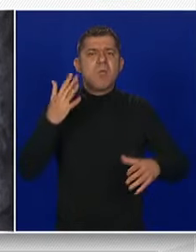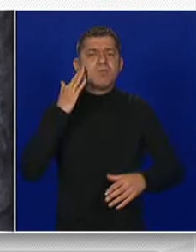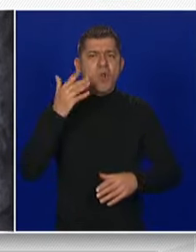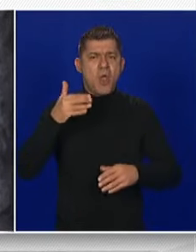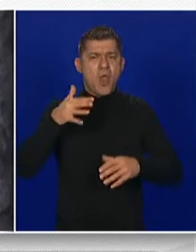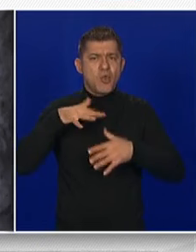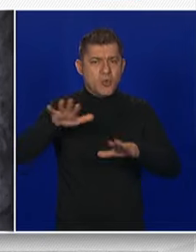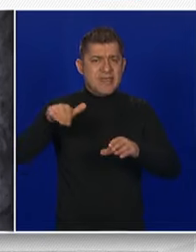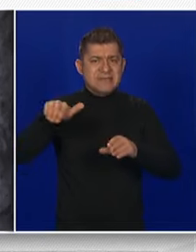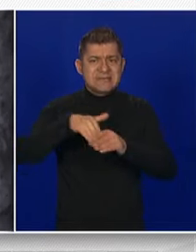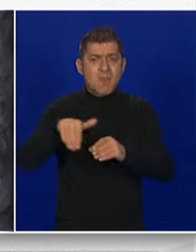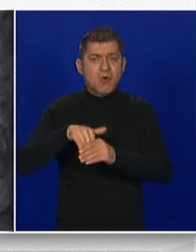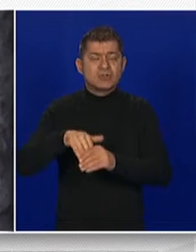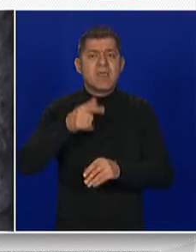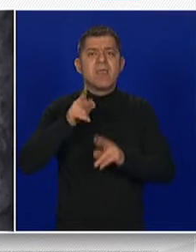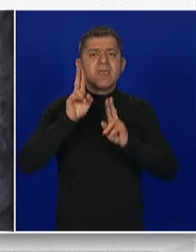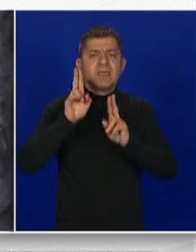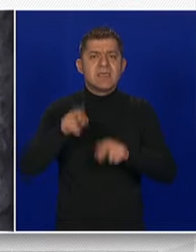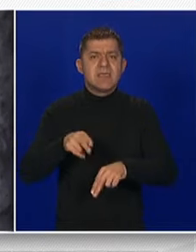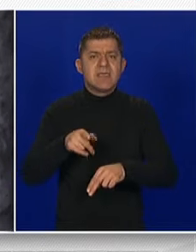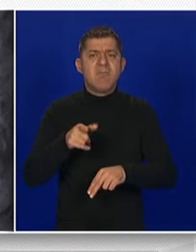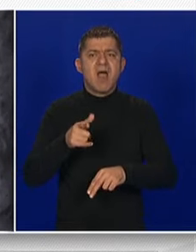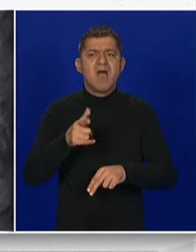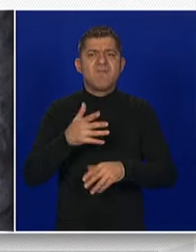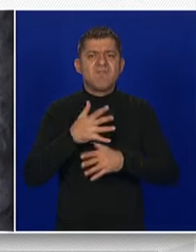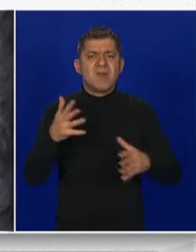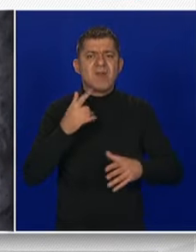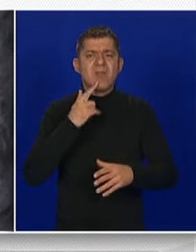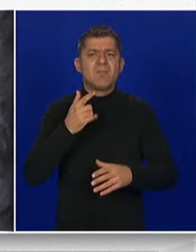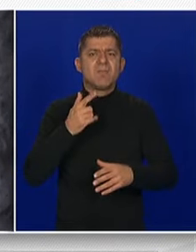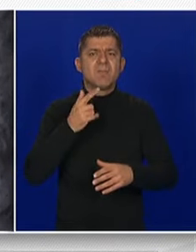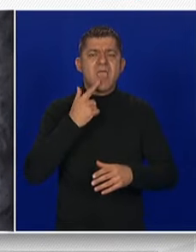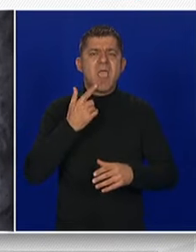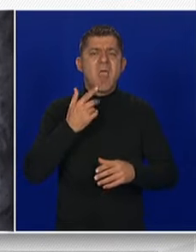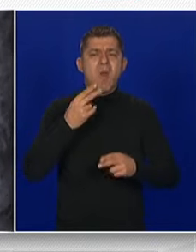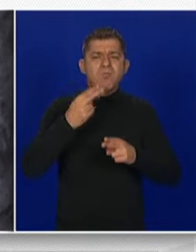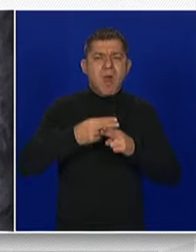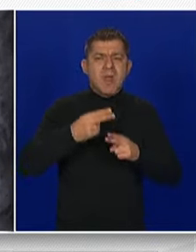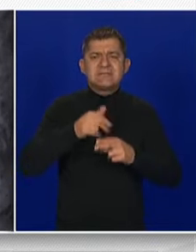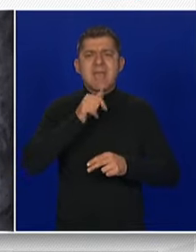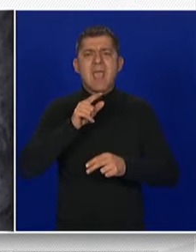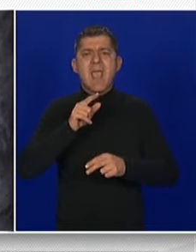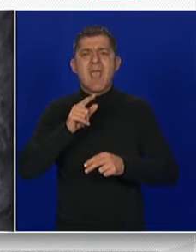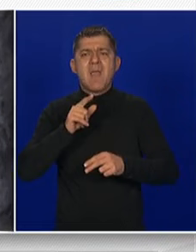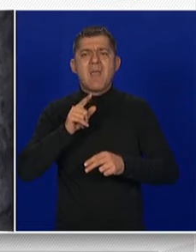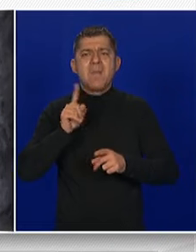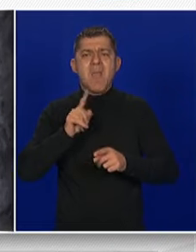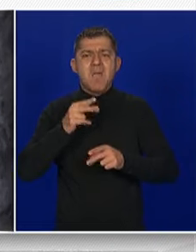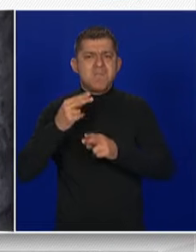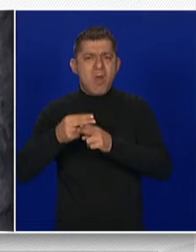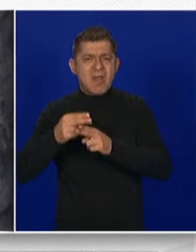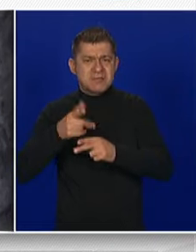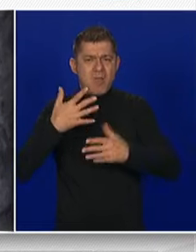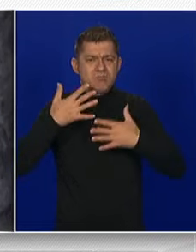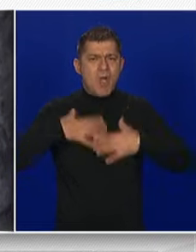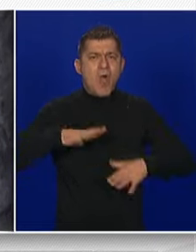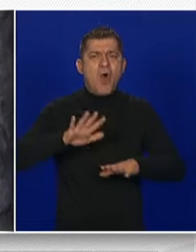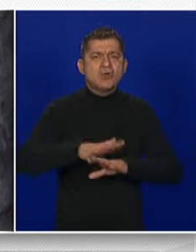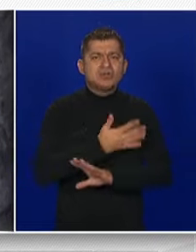gdje smatraju da imaju puno i simptomatskih i asimptomatskih pozitivnih. Mi